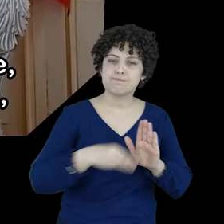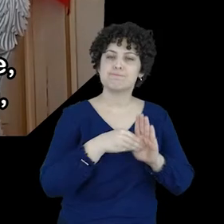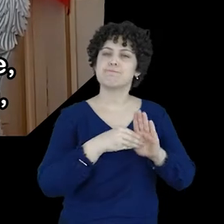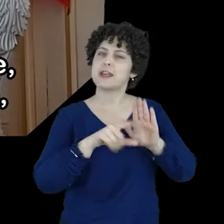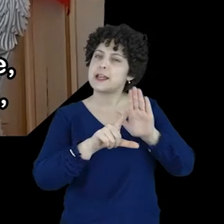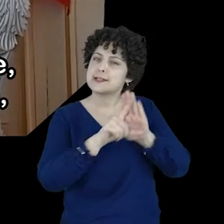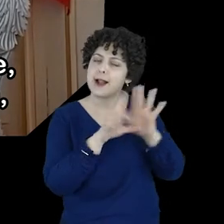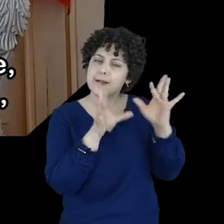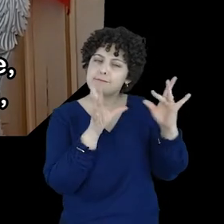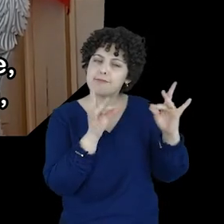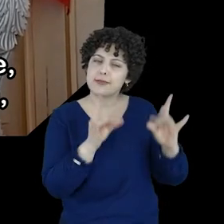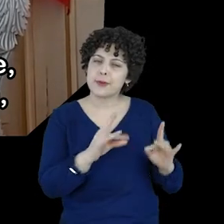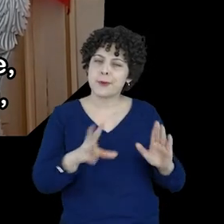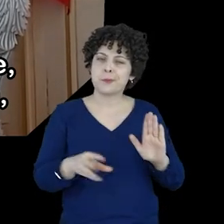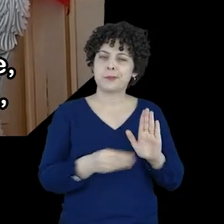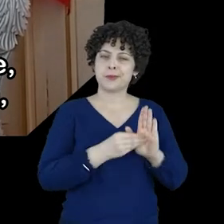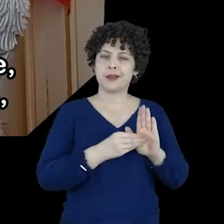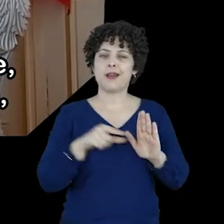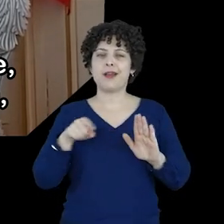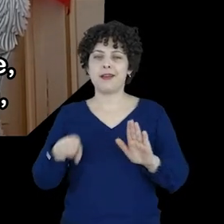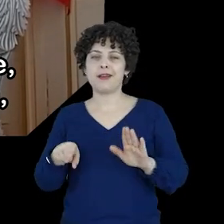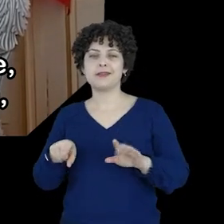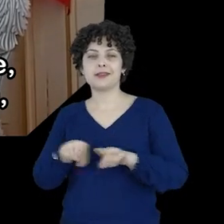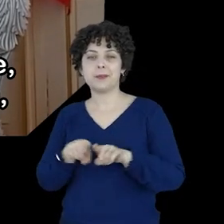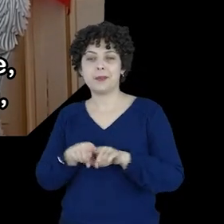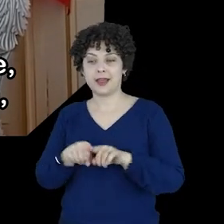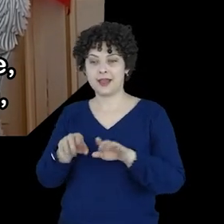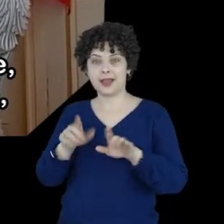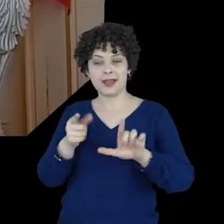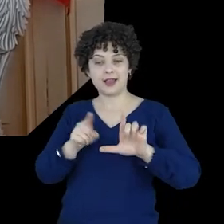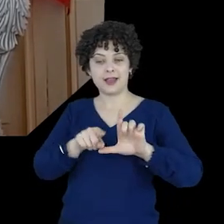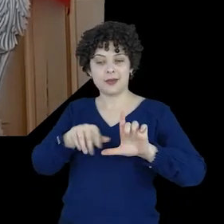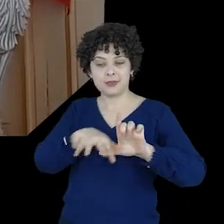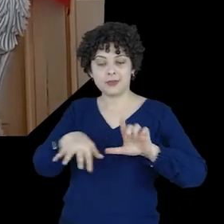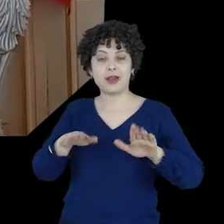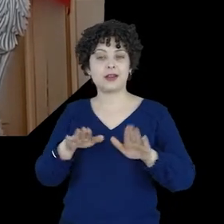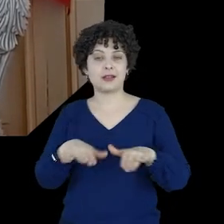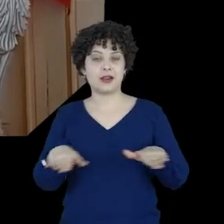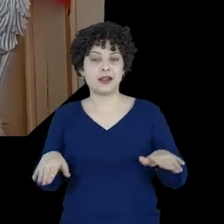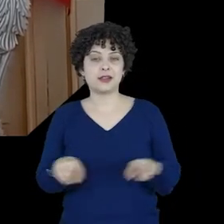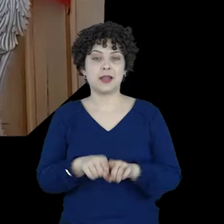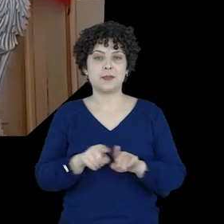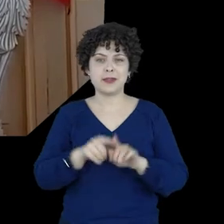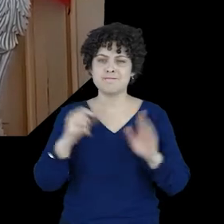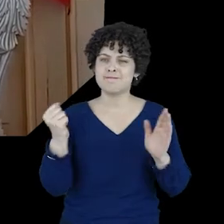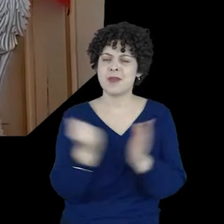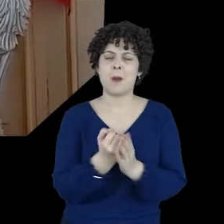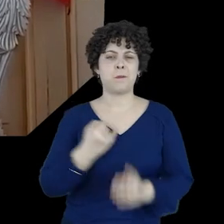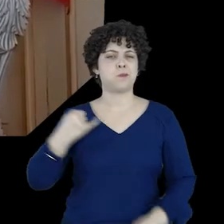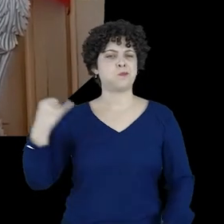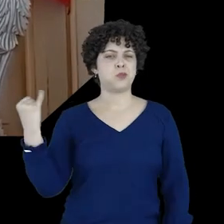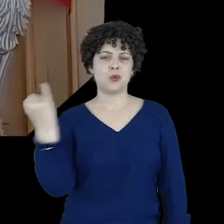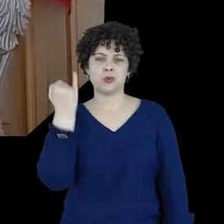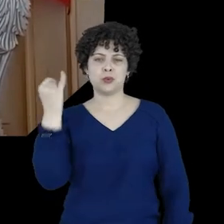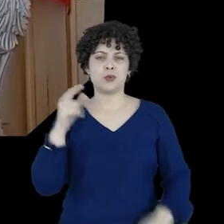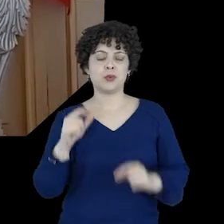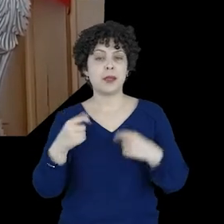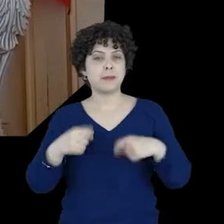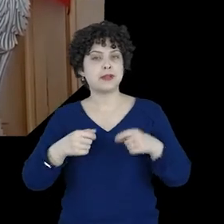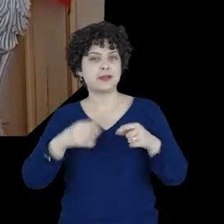loi qui, au-delà de la question des enfants influenceurs, pose, je crois, un jalon